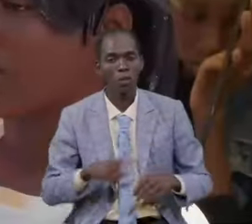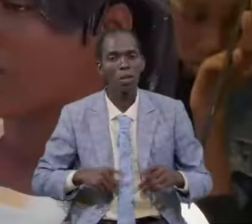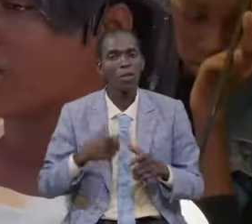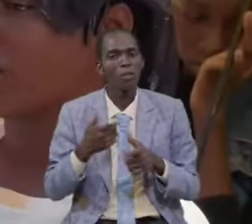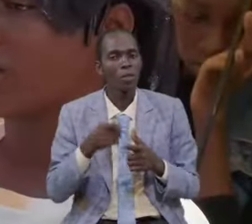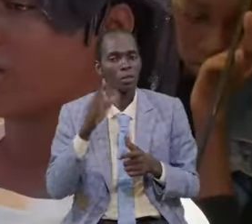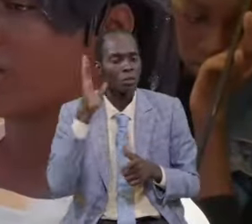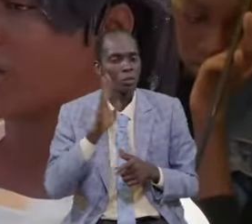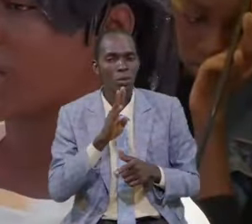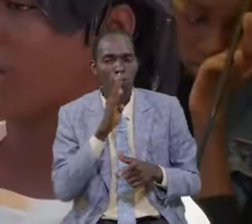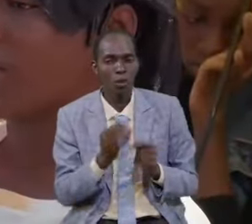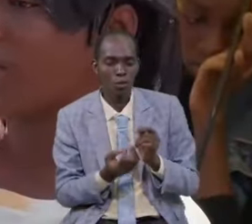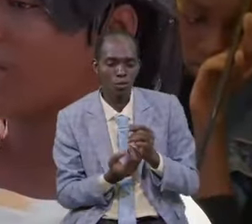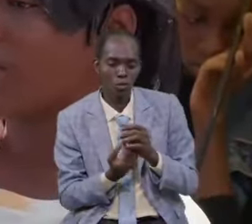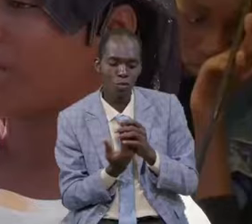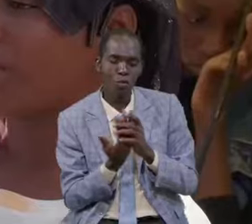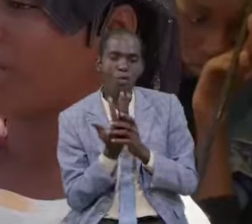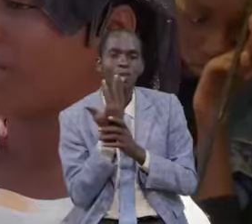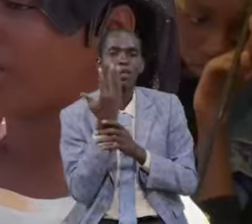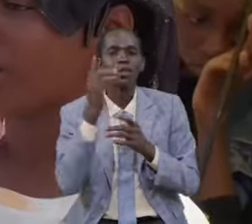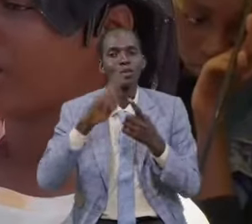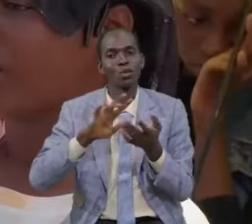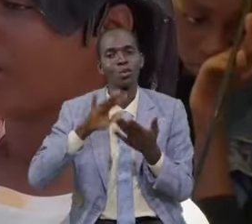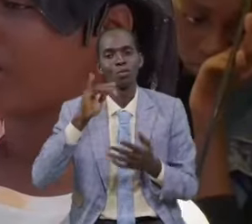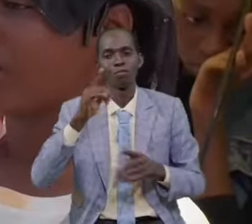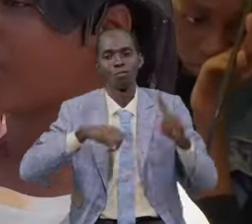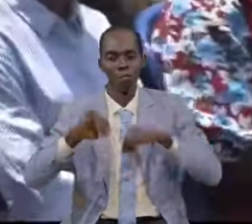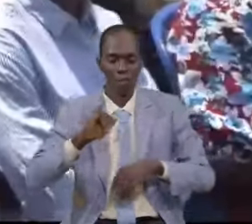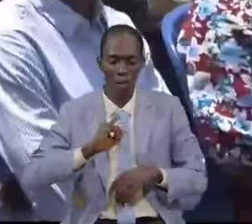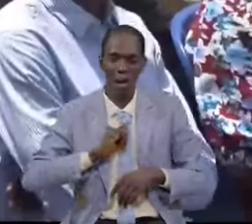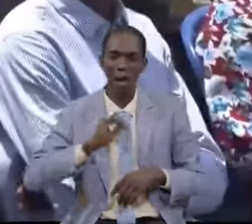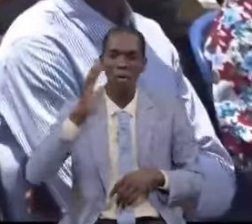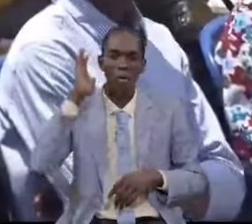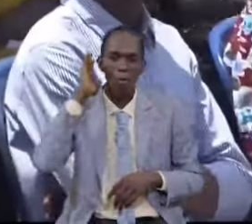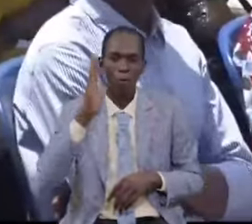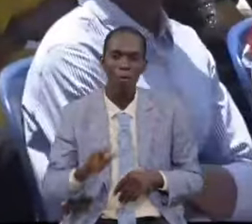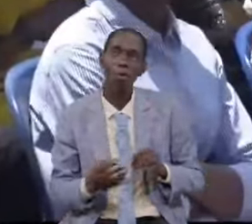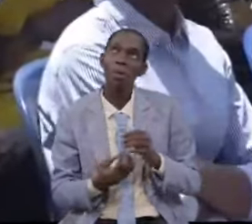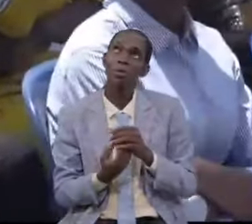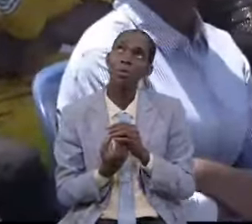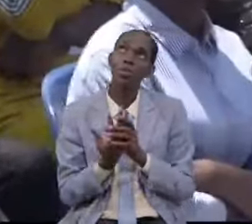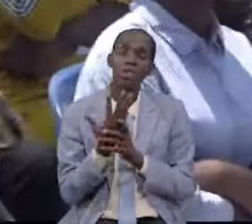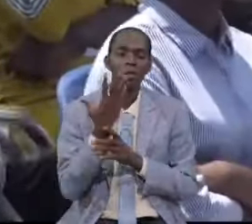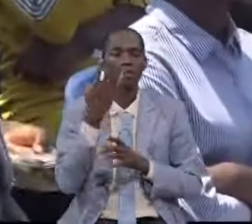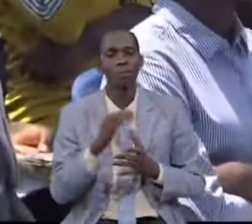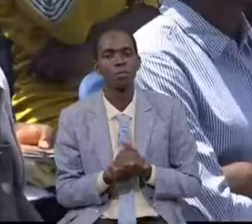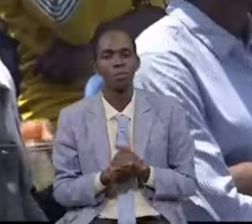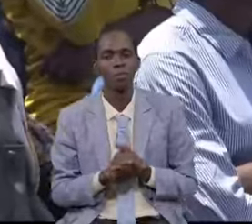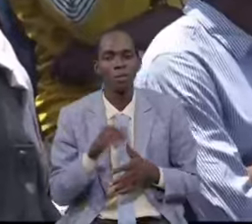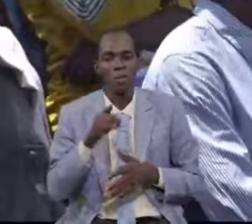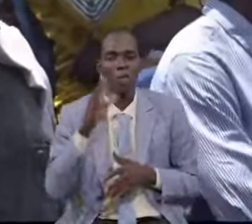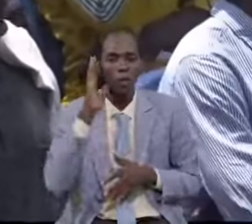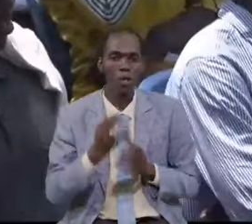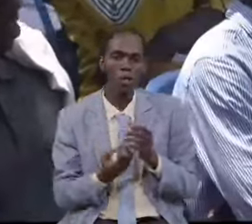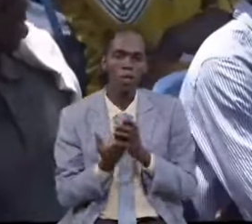la gloire. Moi, je vais grandir. Et dis-moi, je vais grandir. Et tu vas grandir au nom